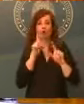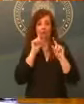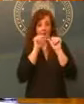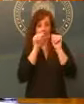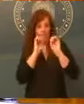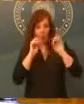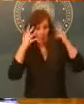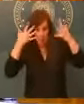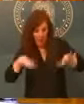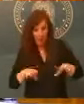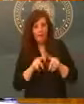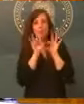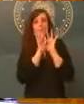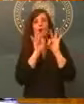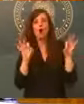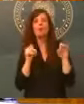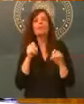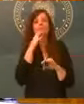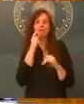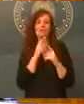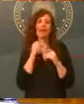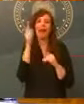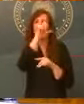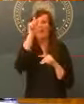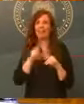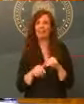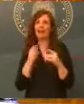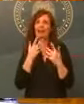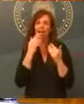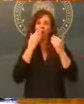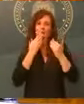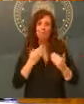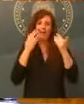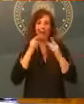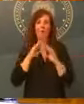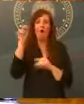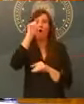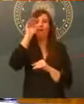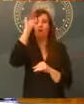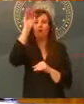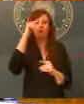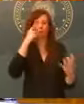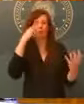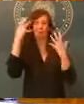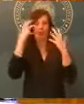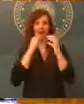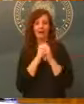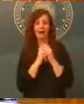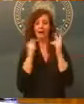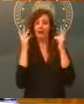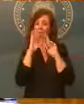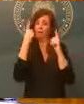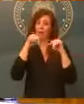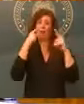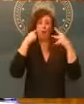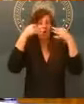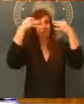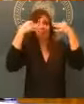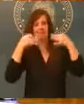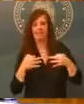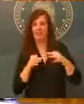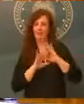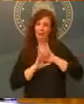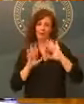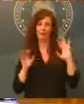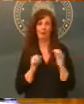il futuro dell'Italia sarà raggiante e ne sono assolutamente convinta di questo così